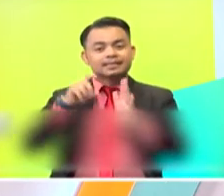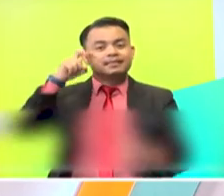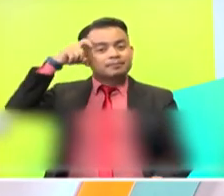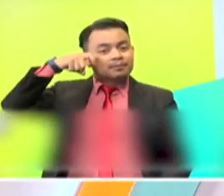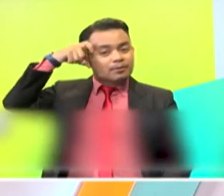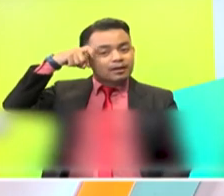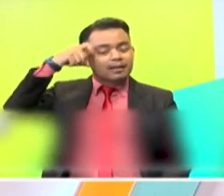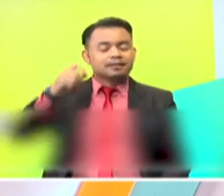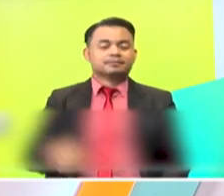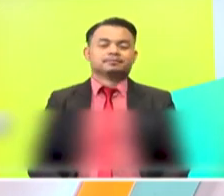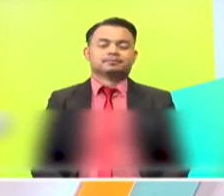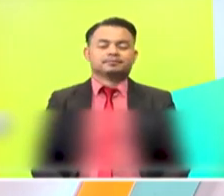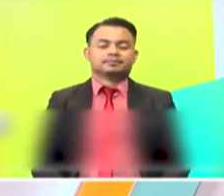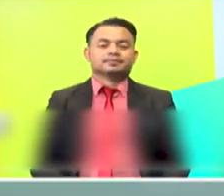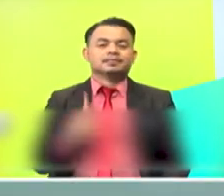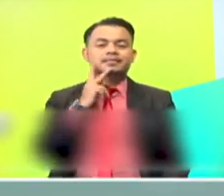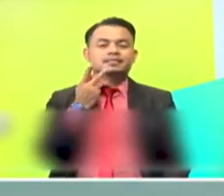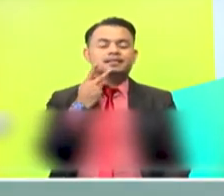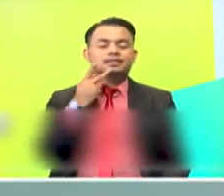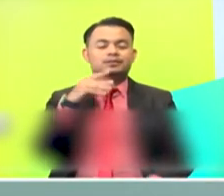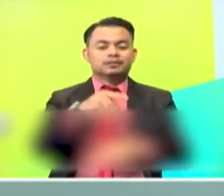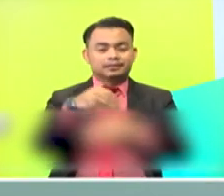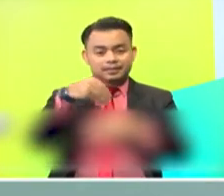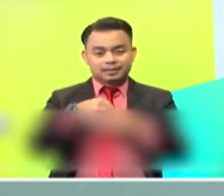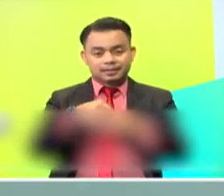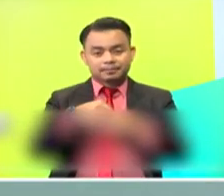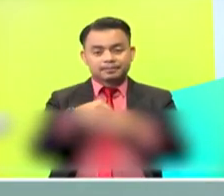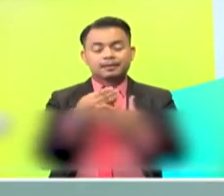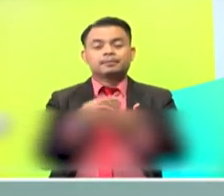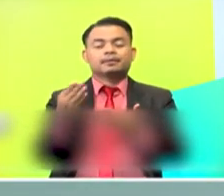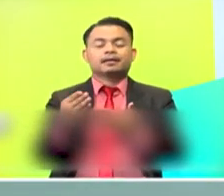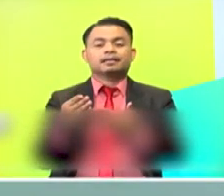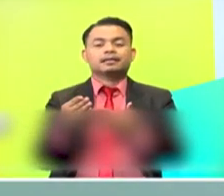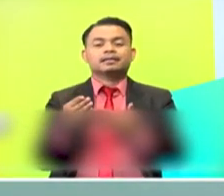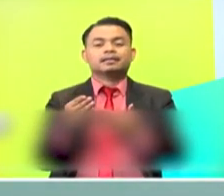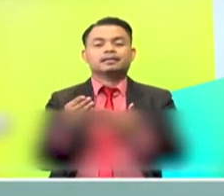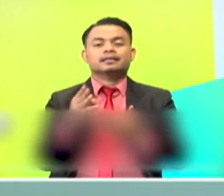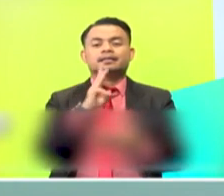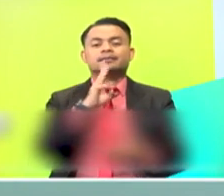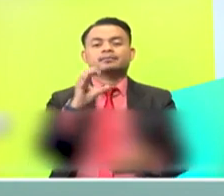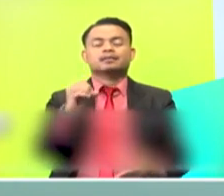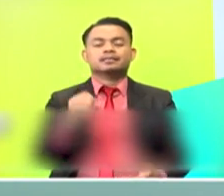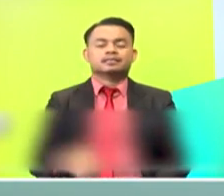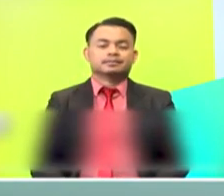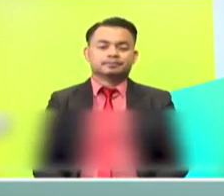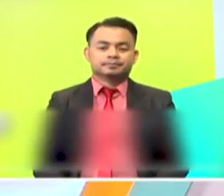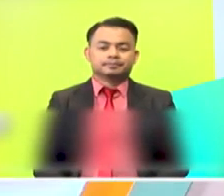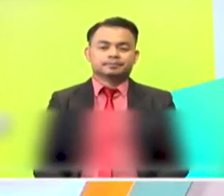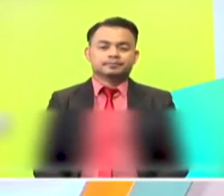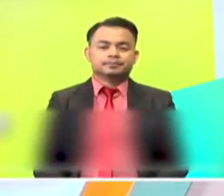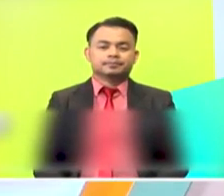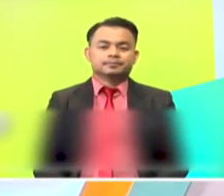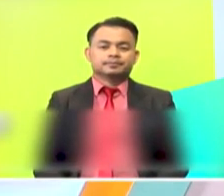basalnya Ceko pandai itu Dewa coba mencoba juga bye jadi